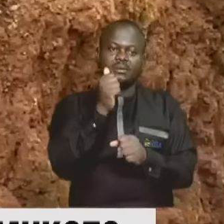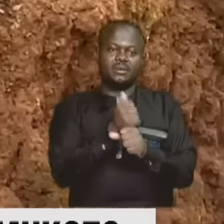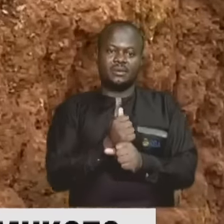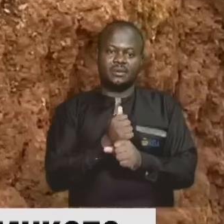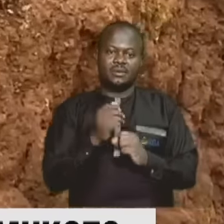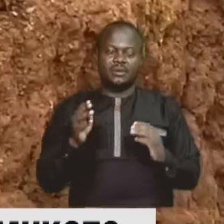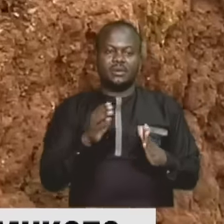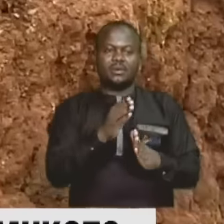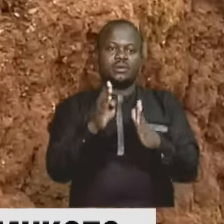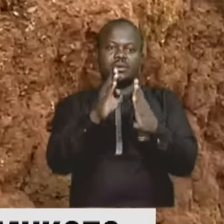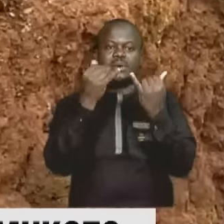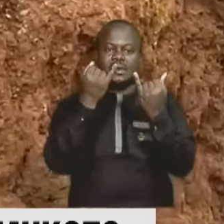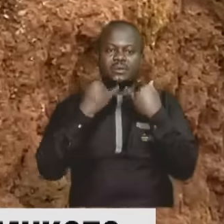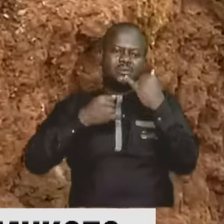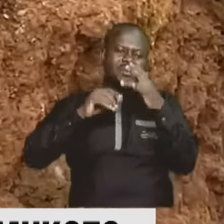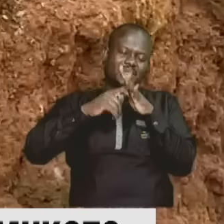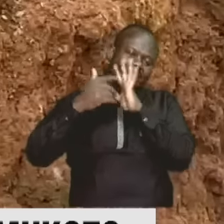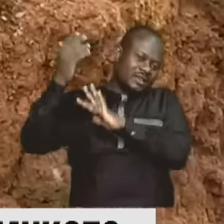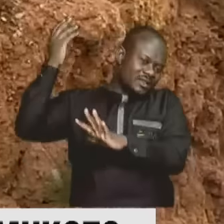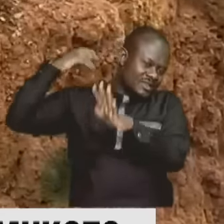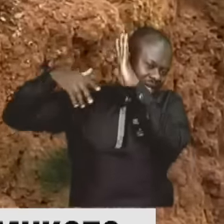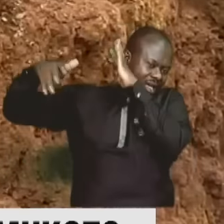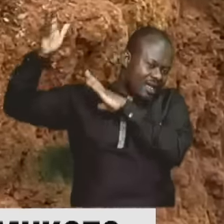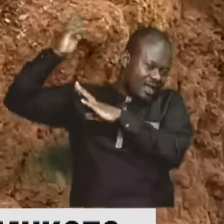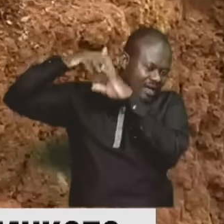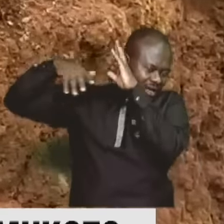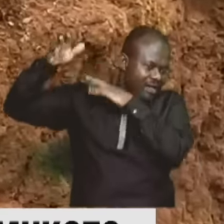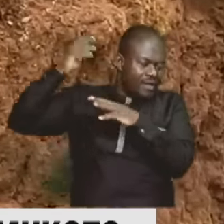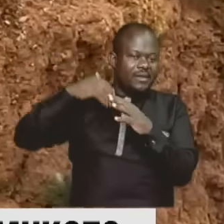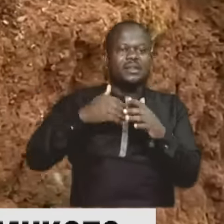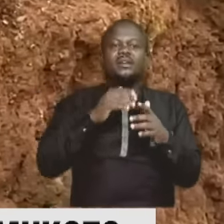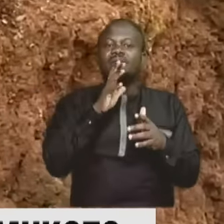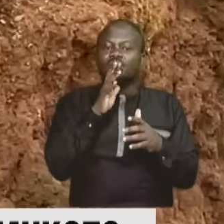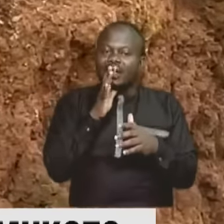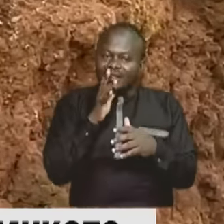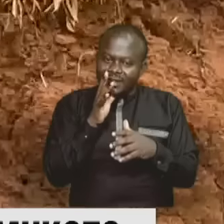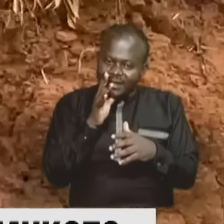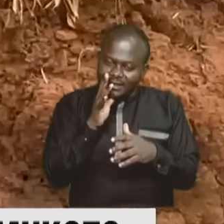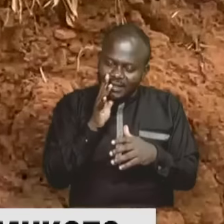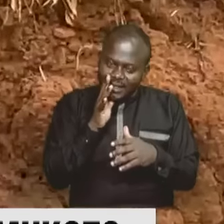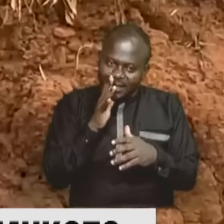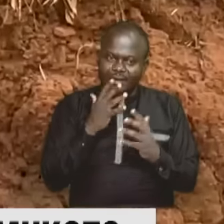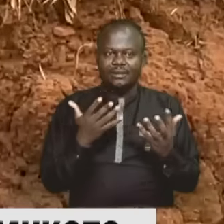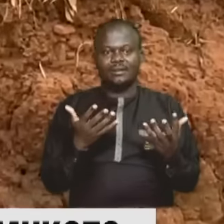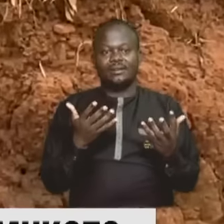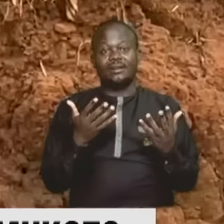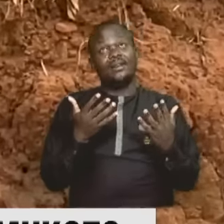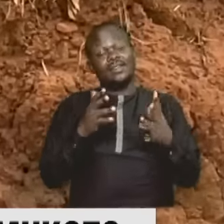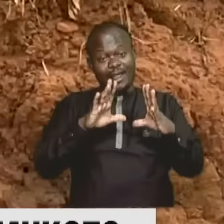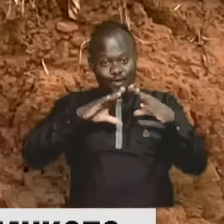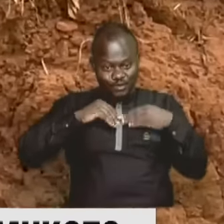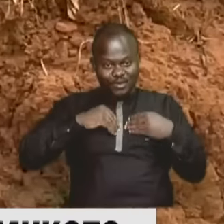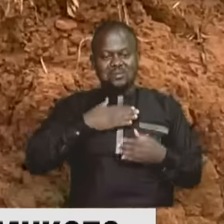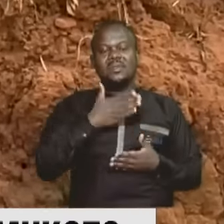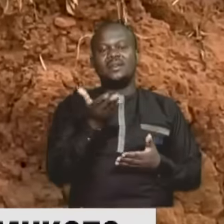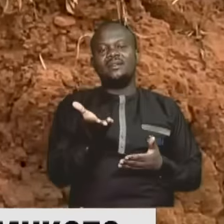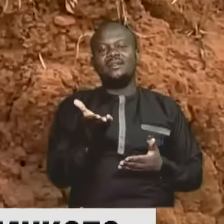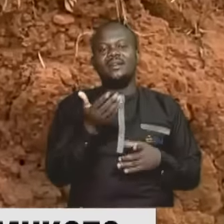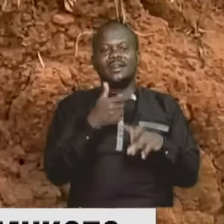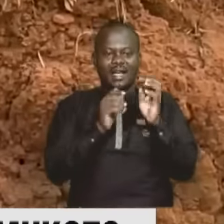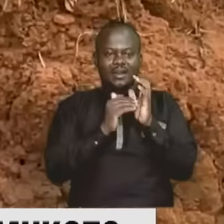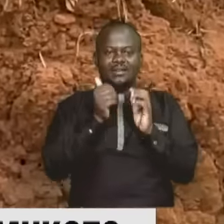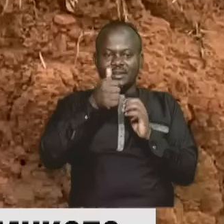muhanda twawubwiwe kera cyane. Turategereza igihe kinini yarabutwemereye icyavuze